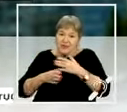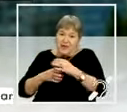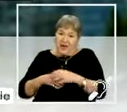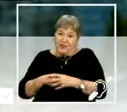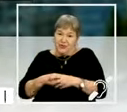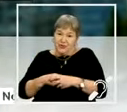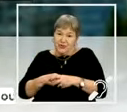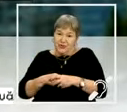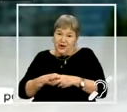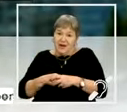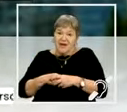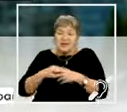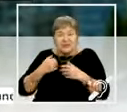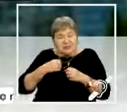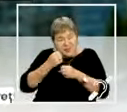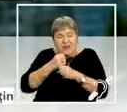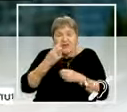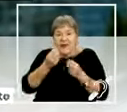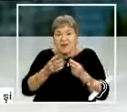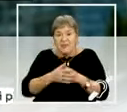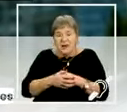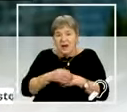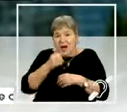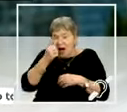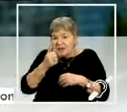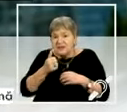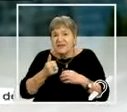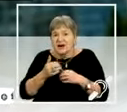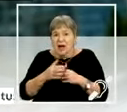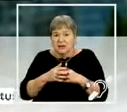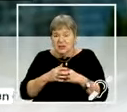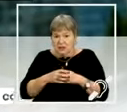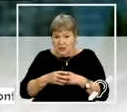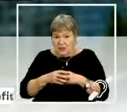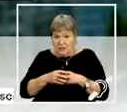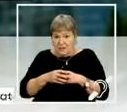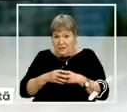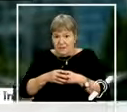și să rezolv cazuri, chiar dacă nu sunt mediatizat,